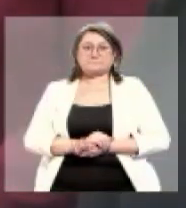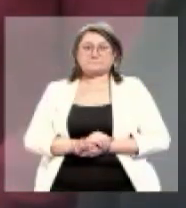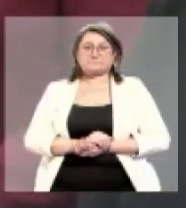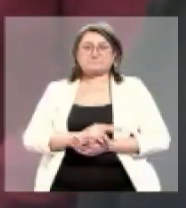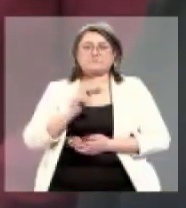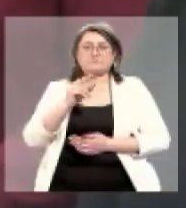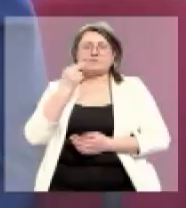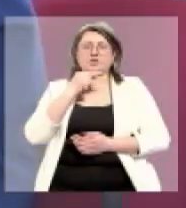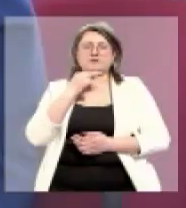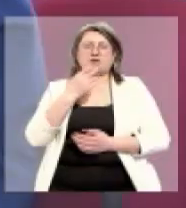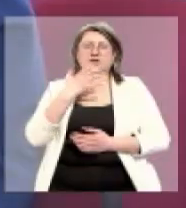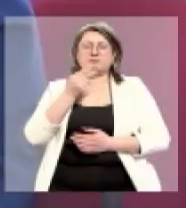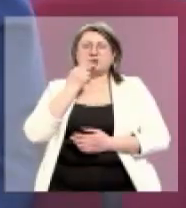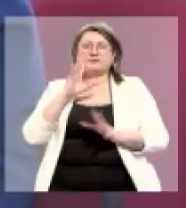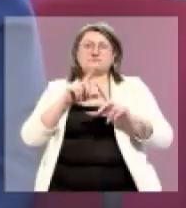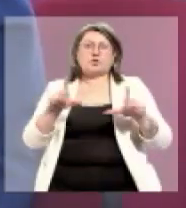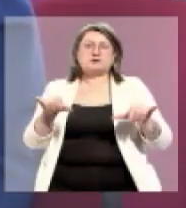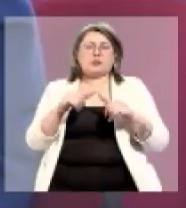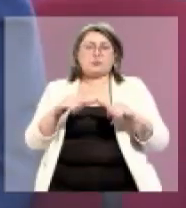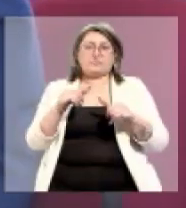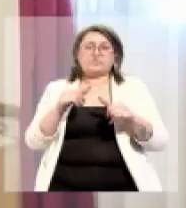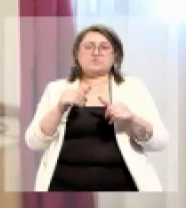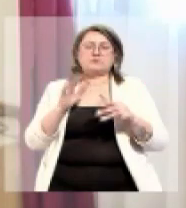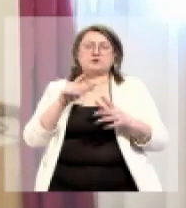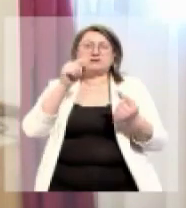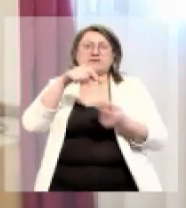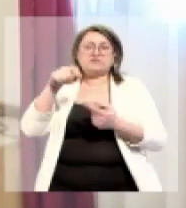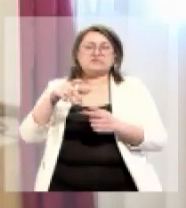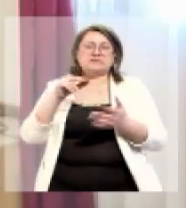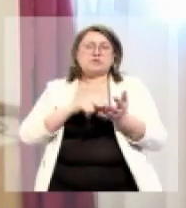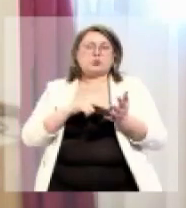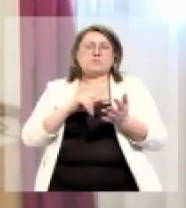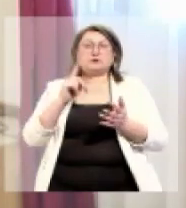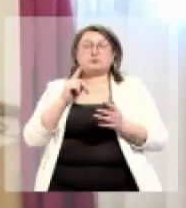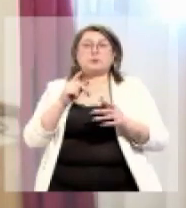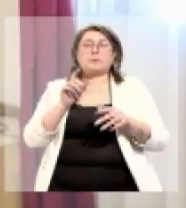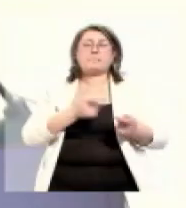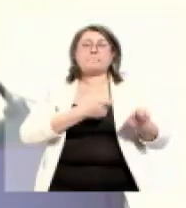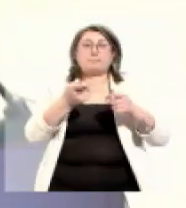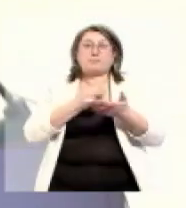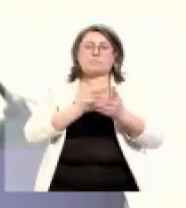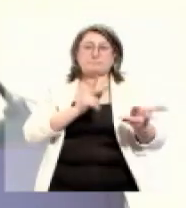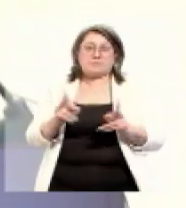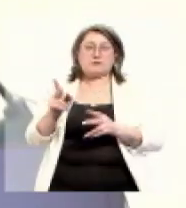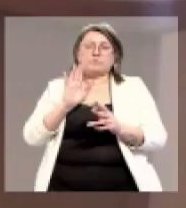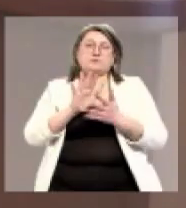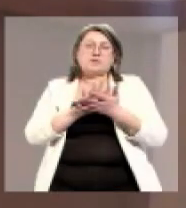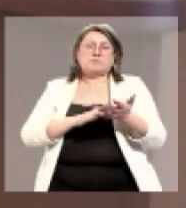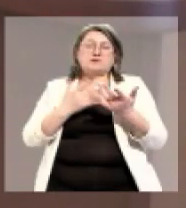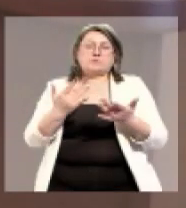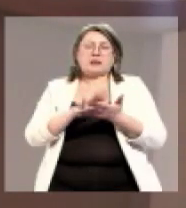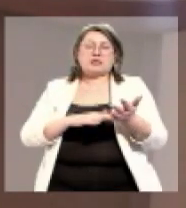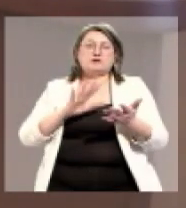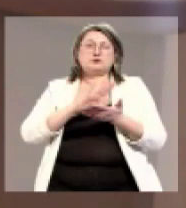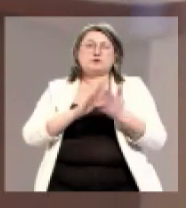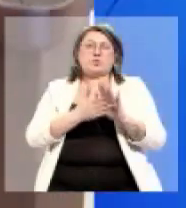Мектеп асханаларындағы ыстық тамақтың сапасы бағасына қаншалықты сай? Азық-түлік өнімдерін жеткізушілер неліктен келісімшарт мерзімін арттыруды